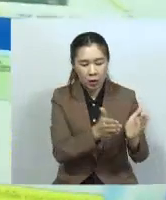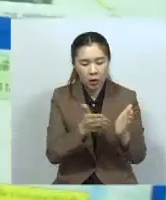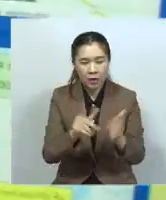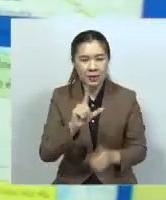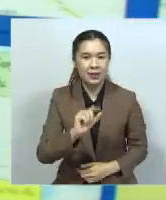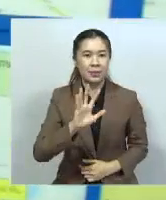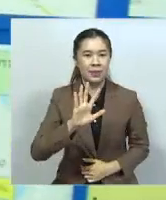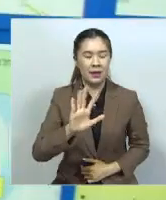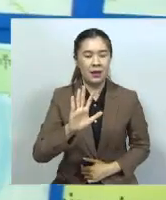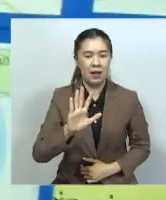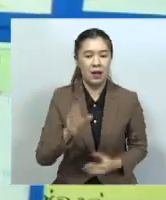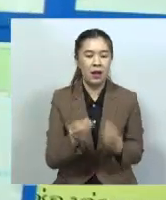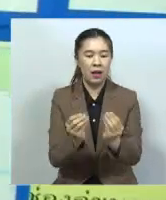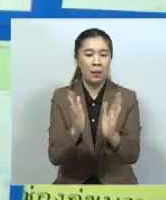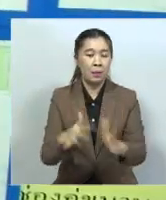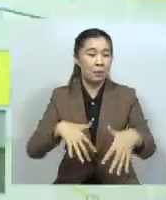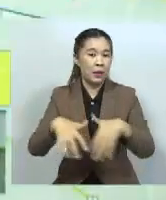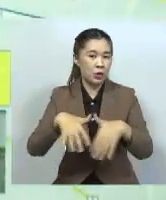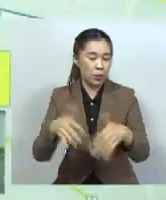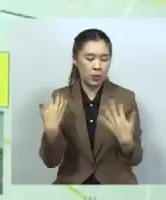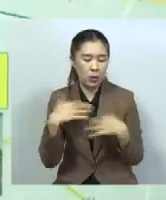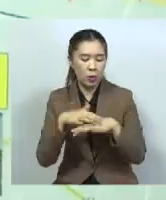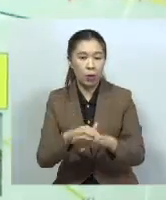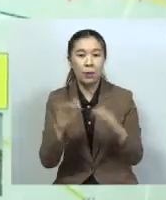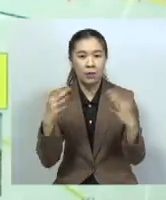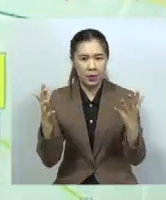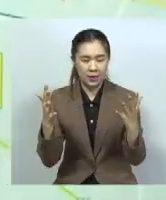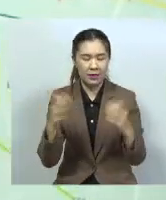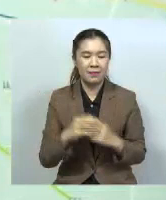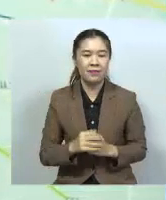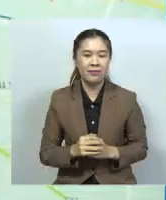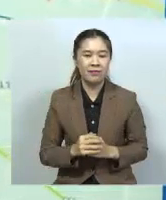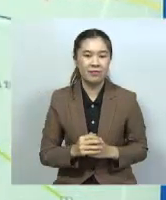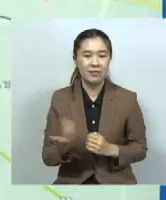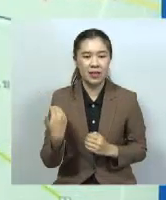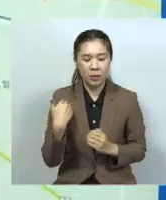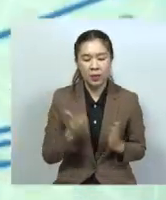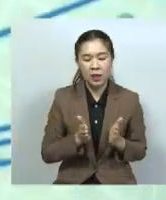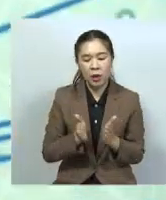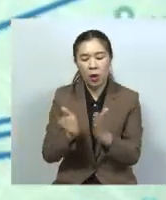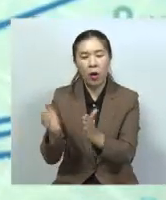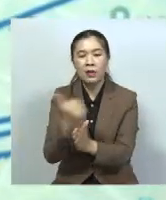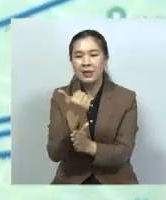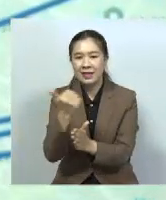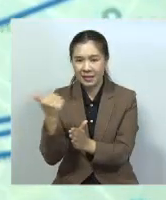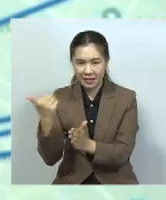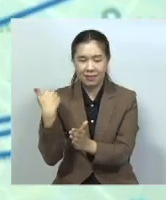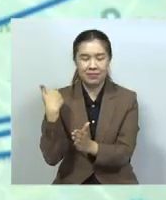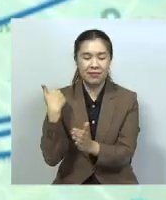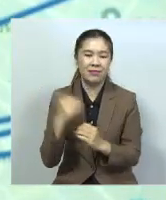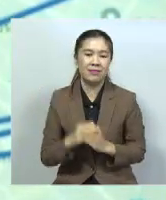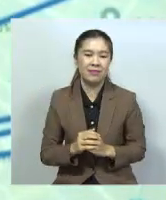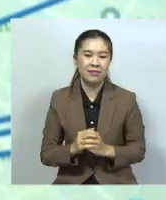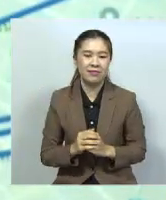างหลักสำหรับประชาชนที่ไม่ได้เข้าร่วมกิจกรรมเนี่ยนะคะก็สามารถใช้เส้นทางเลี่ยงได้ใน25เส้นท